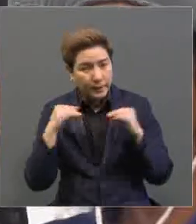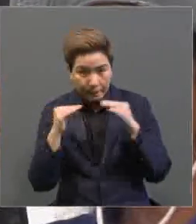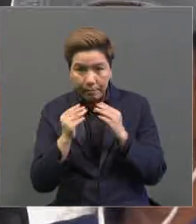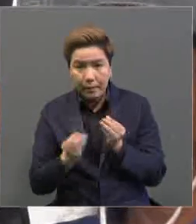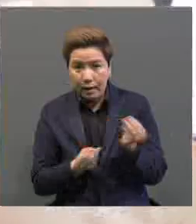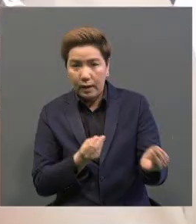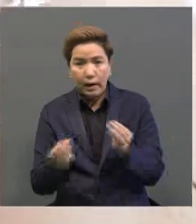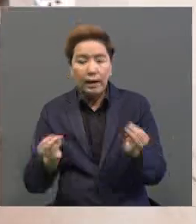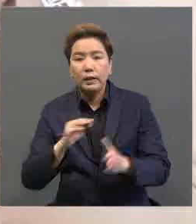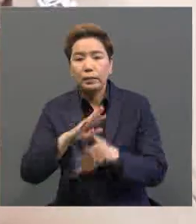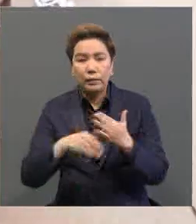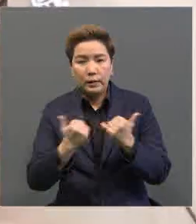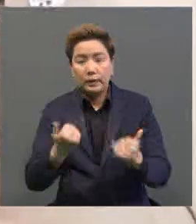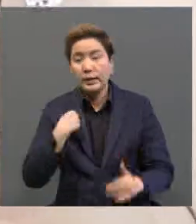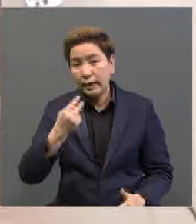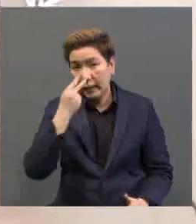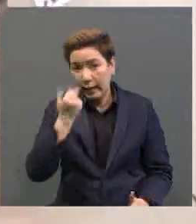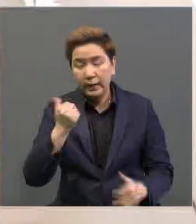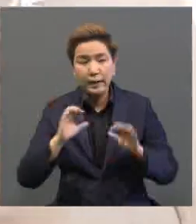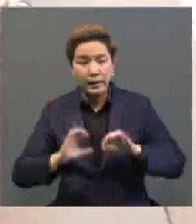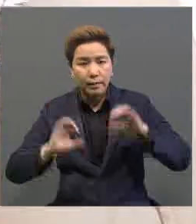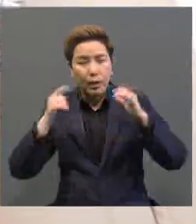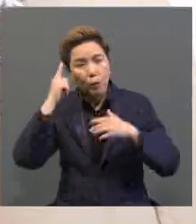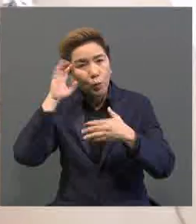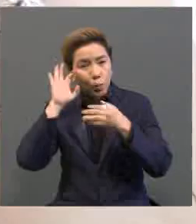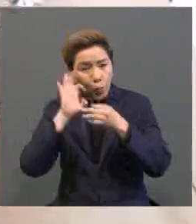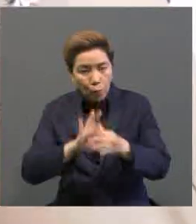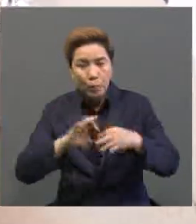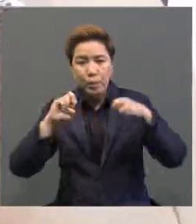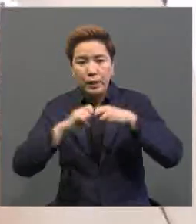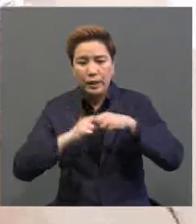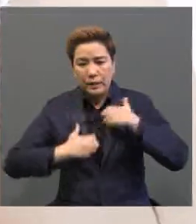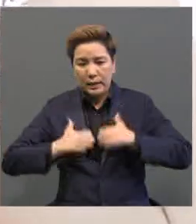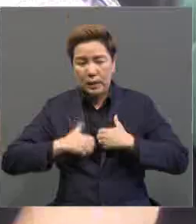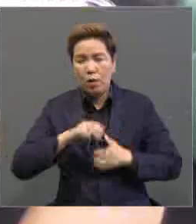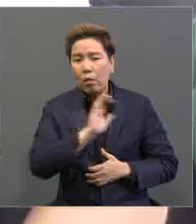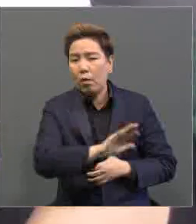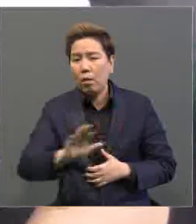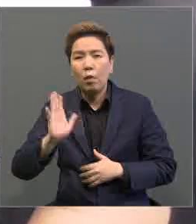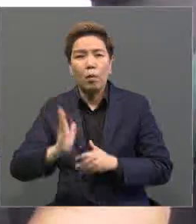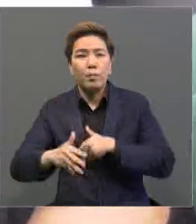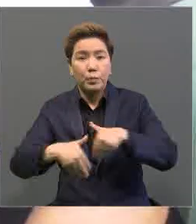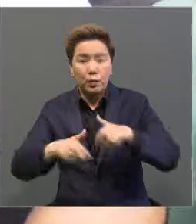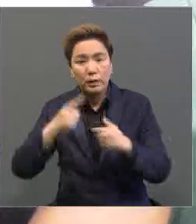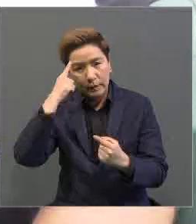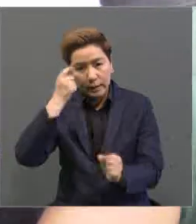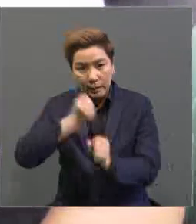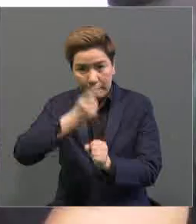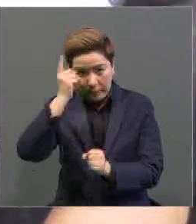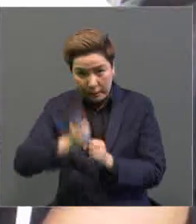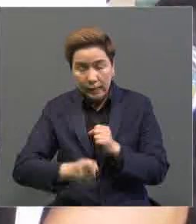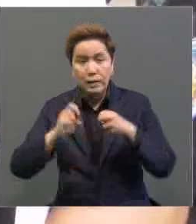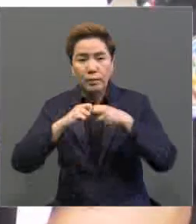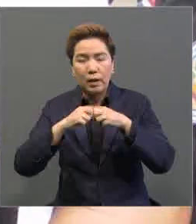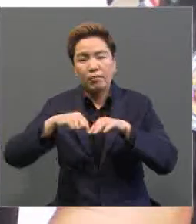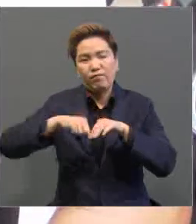รม จะเห็นได้ว่ารัฐบาลมีความห่วงใยต่อปัญหาความเดือดร้อนของประชาชนและจริงจังกับการแก้ปัญหา